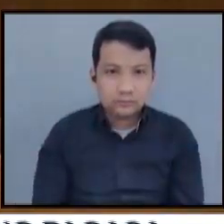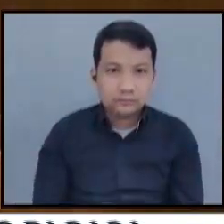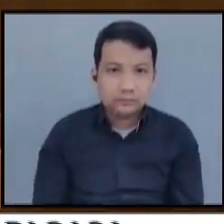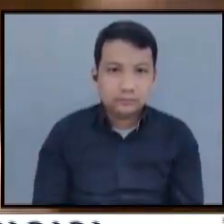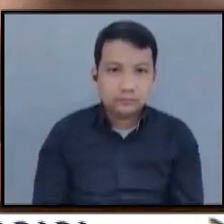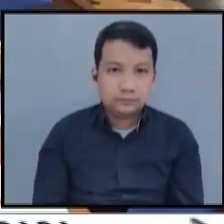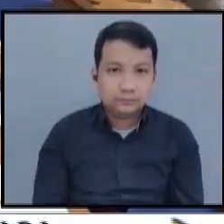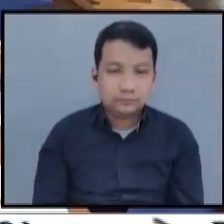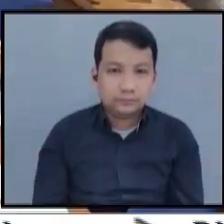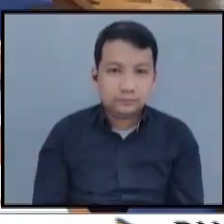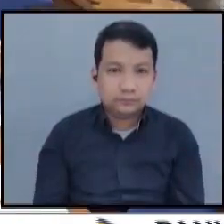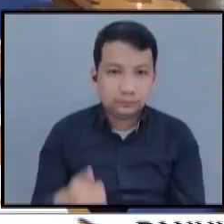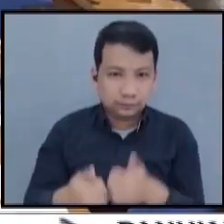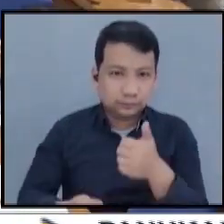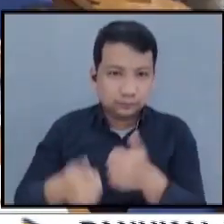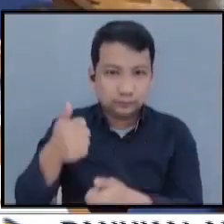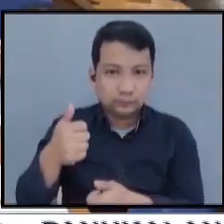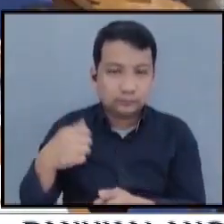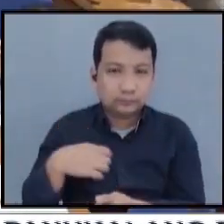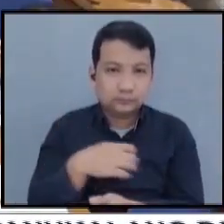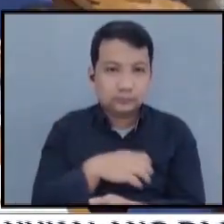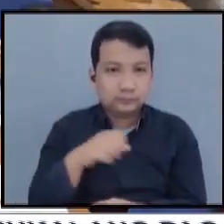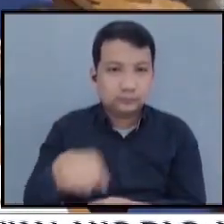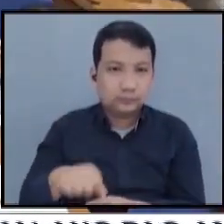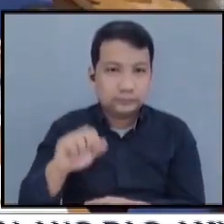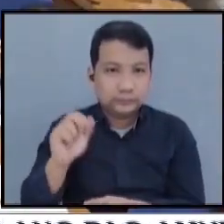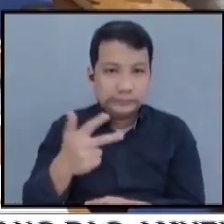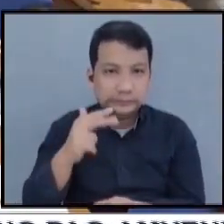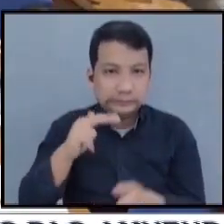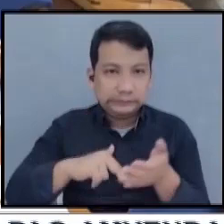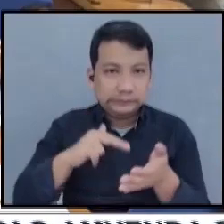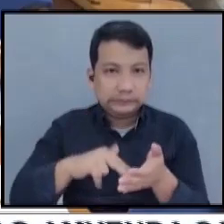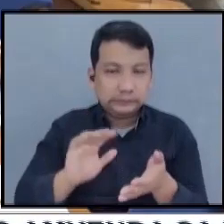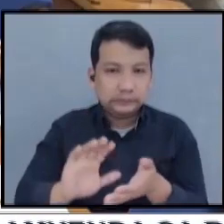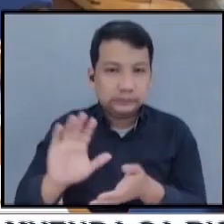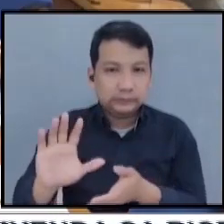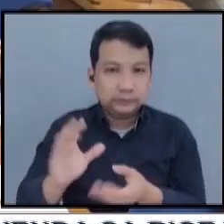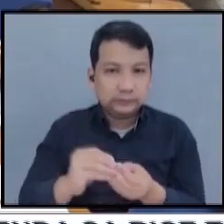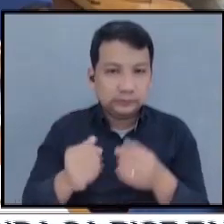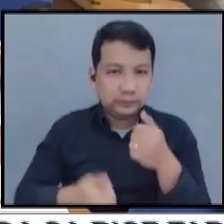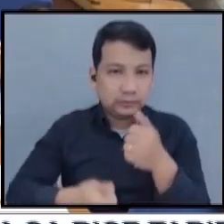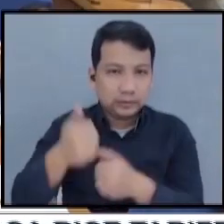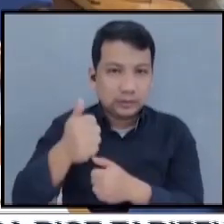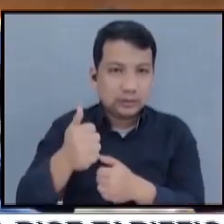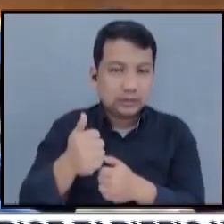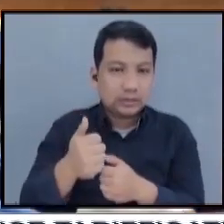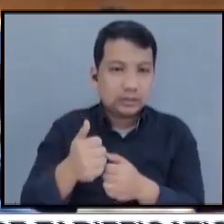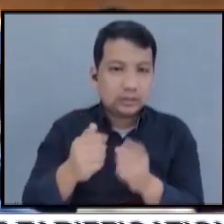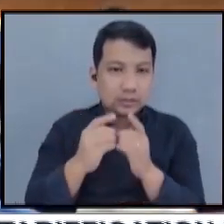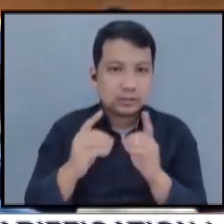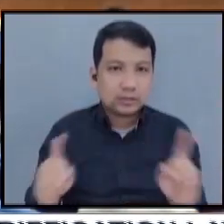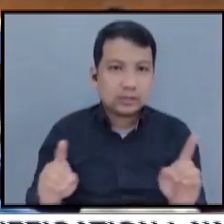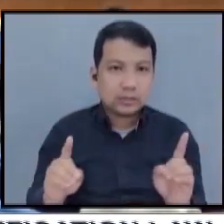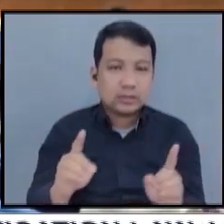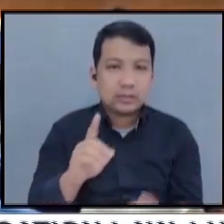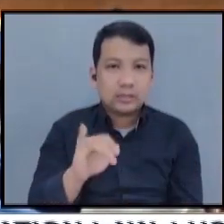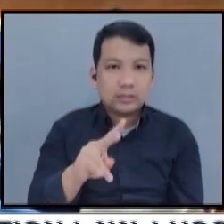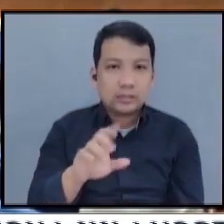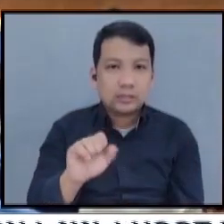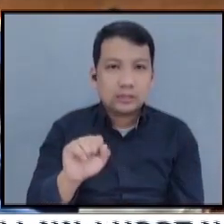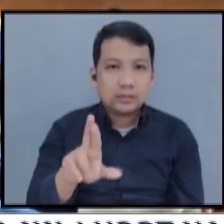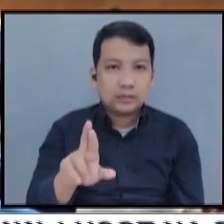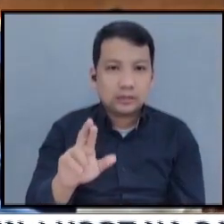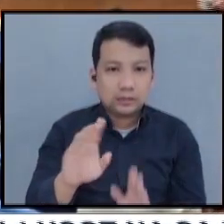Aprobado na ng Kamara sa ikatlo at huling pagbasa ang panukalang Absolute Divorce Act. Sa botohan sa